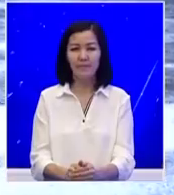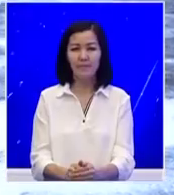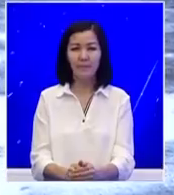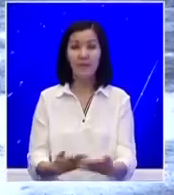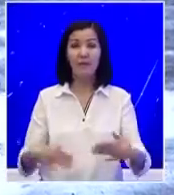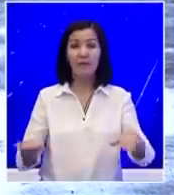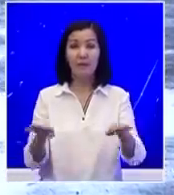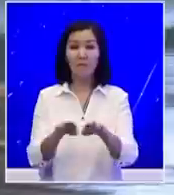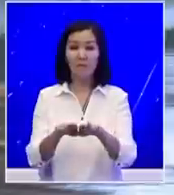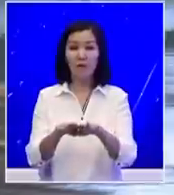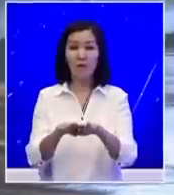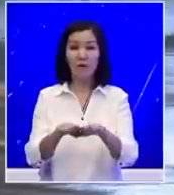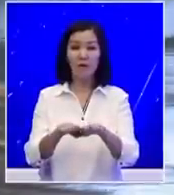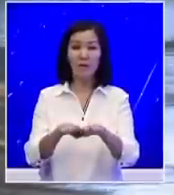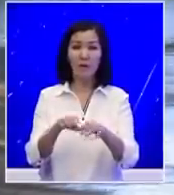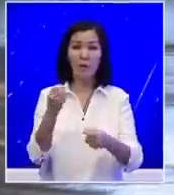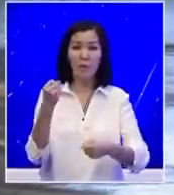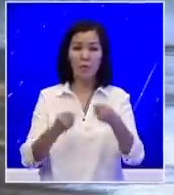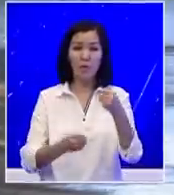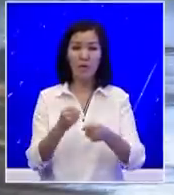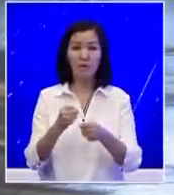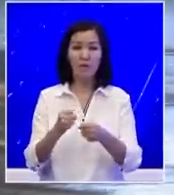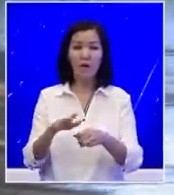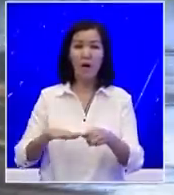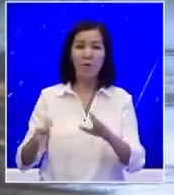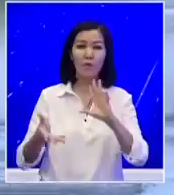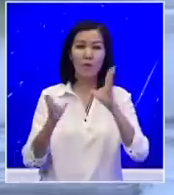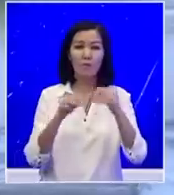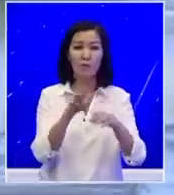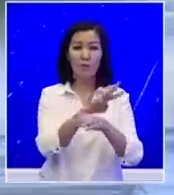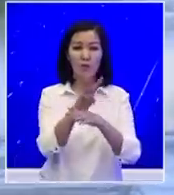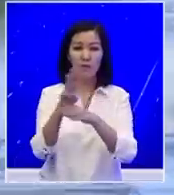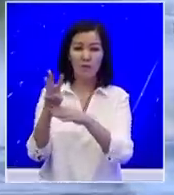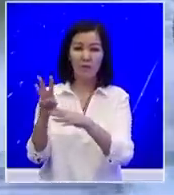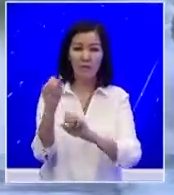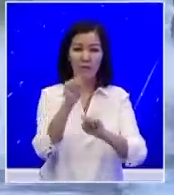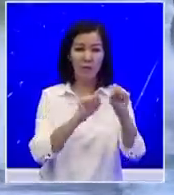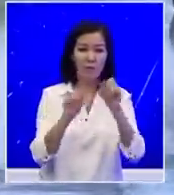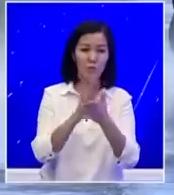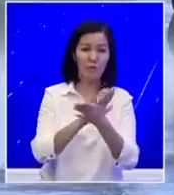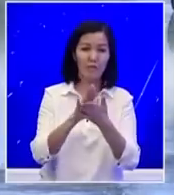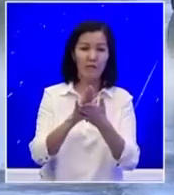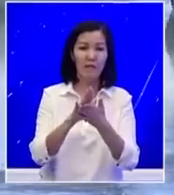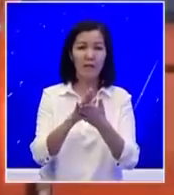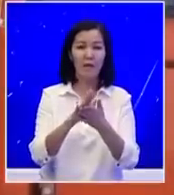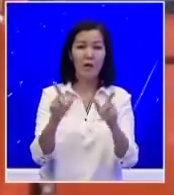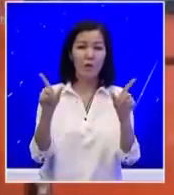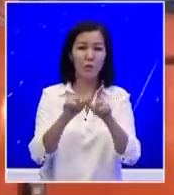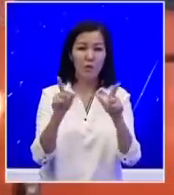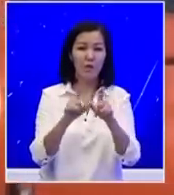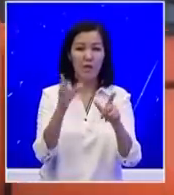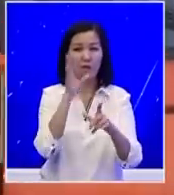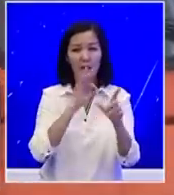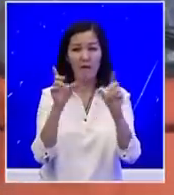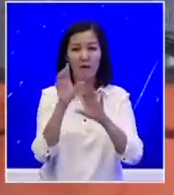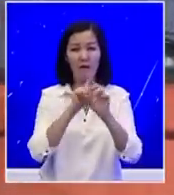Дәл мұндай арнайы көліктер барлық аудан бойынша дезинфекциялау жұмысын жүргізеді. Дүкендер, дәріхана, мемлекеттік мекемелер,